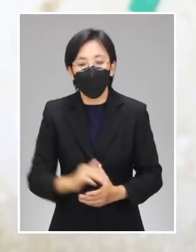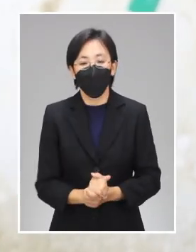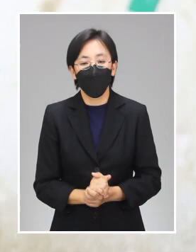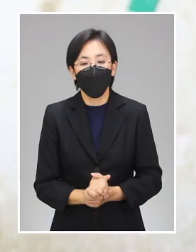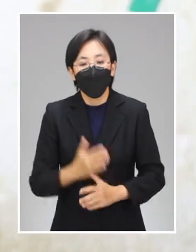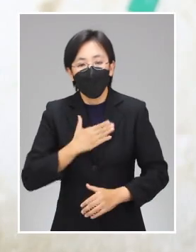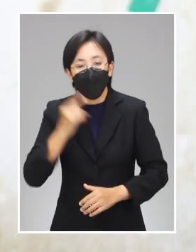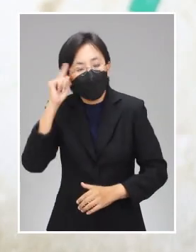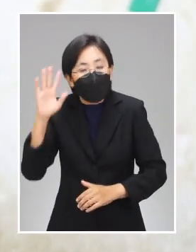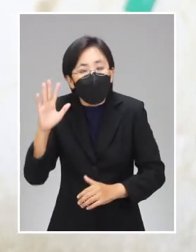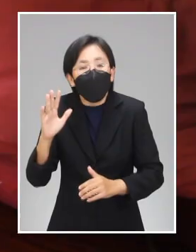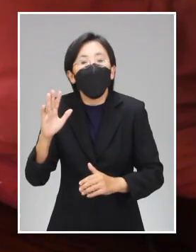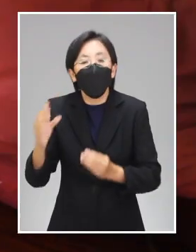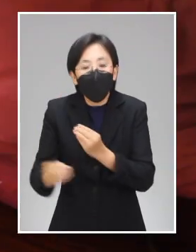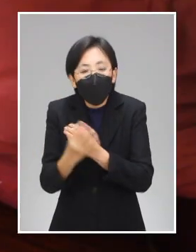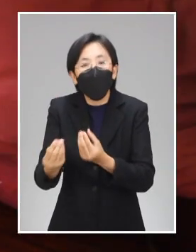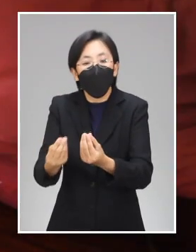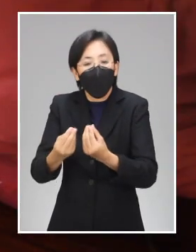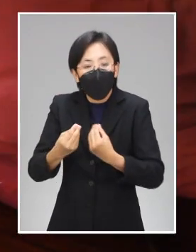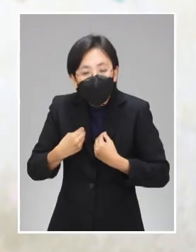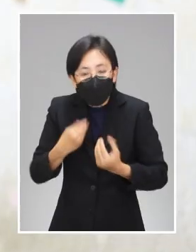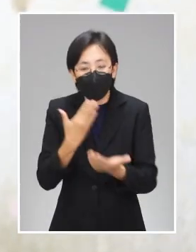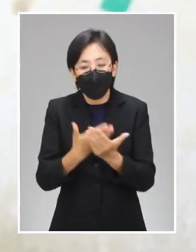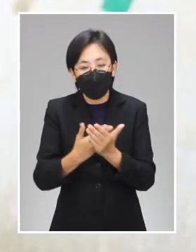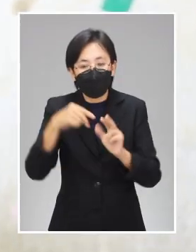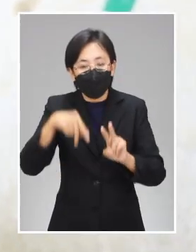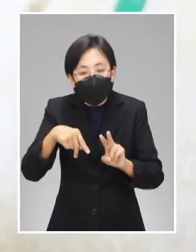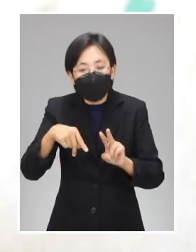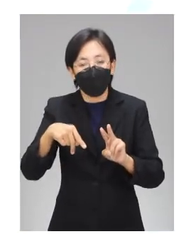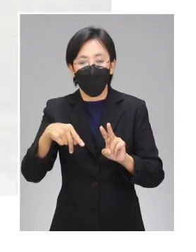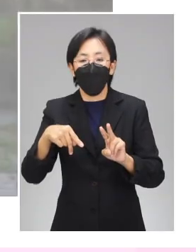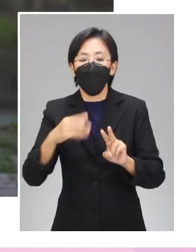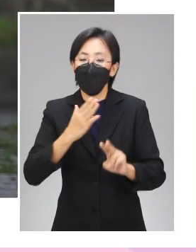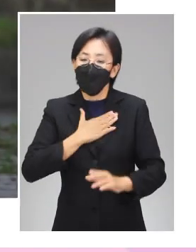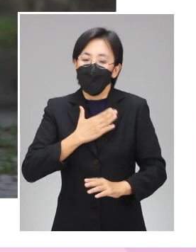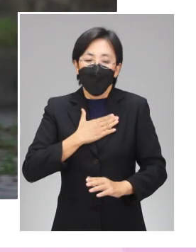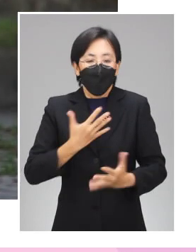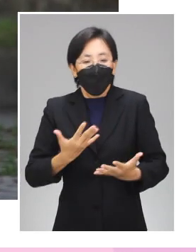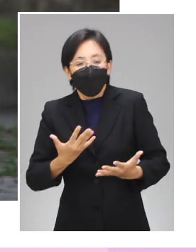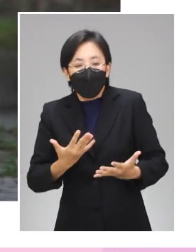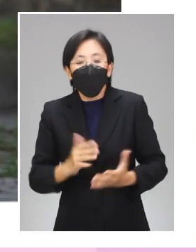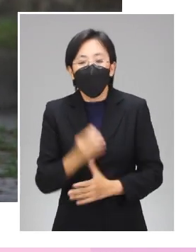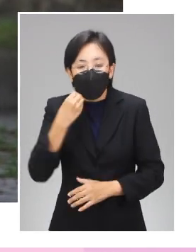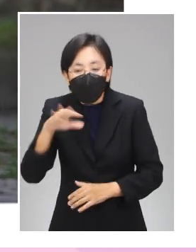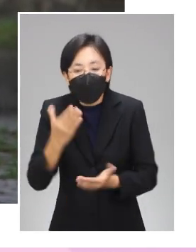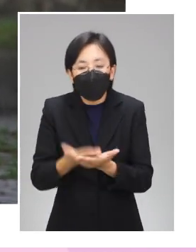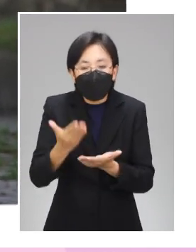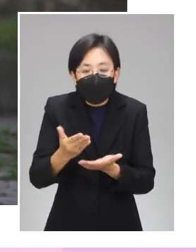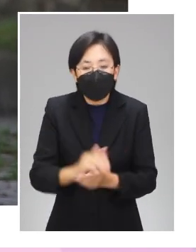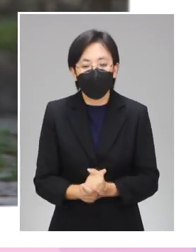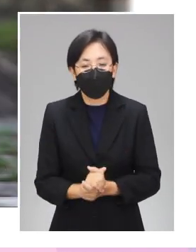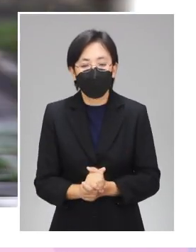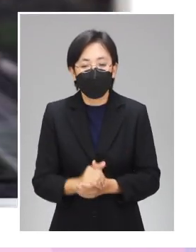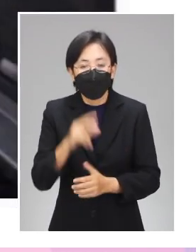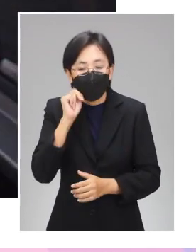ว่าพี่เจี๊ยบจะยืดโอกาสให้ผมเงินแค่ 2,000 บาทผมมาไกลได้ขนาดนี้เลยกลับไปพบไปซื้อน้ำส้มซื้อ